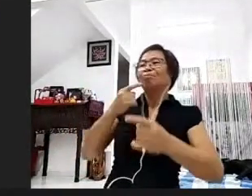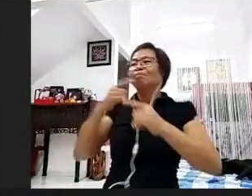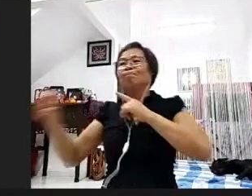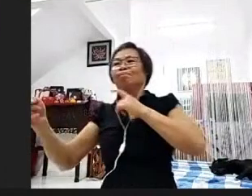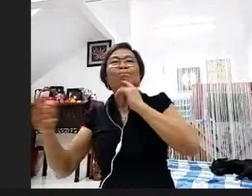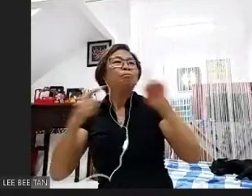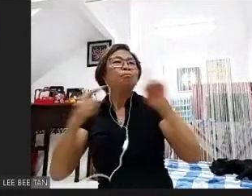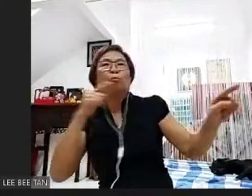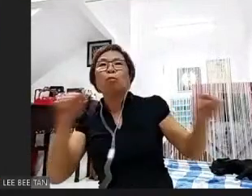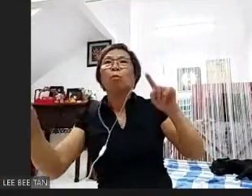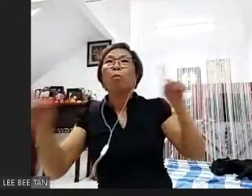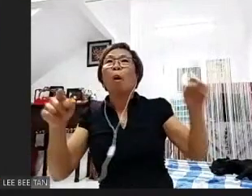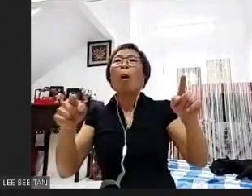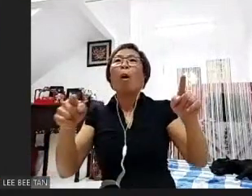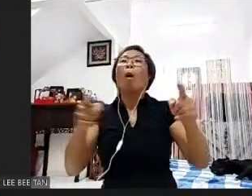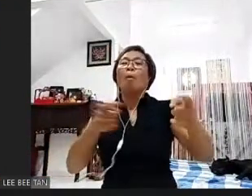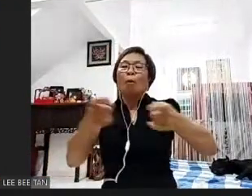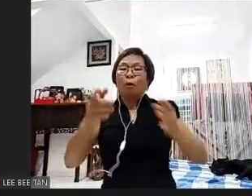Sister Mian,